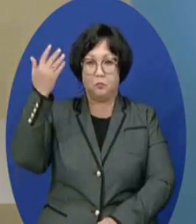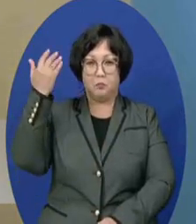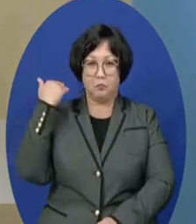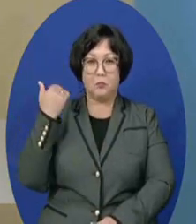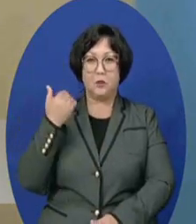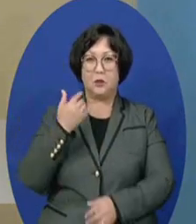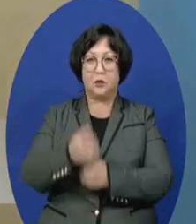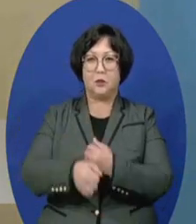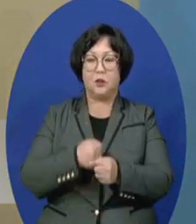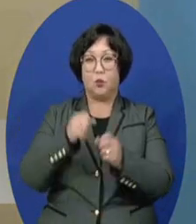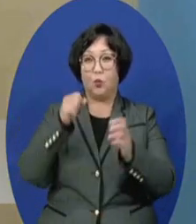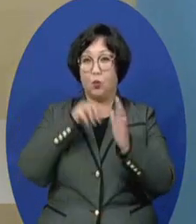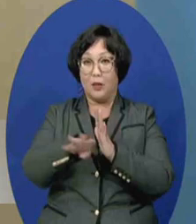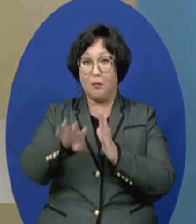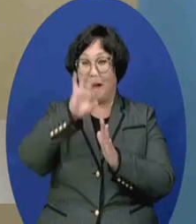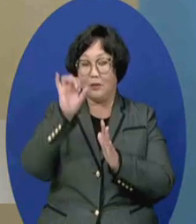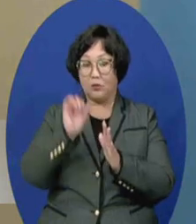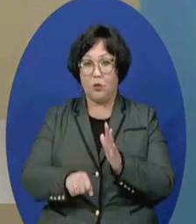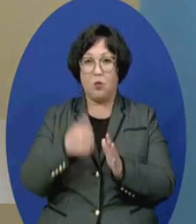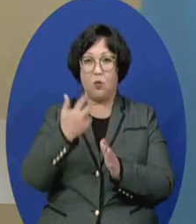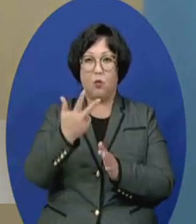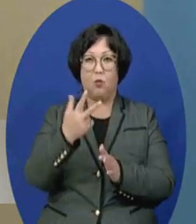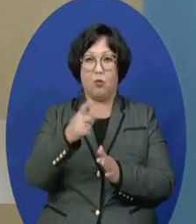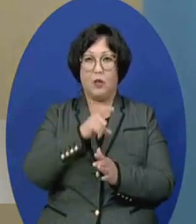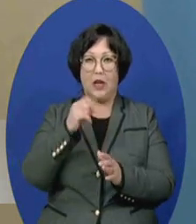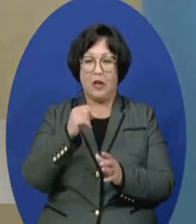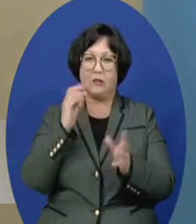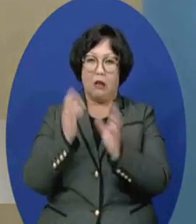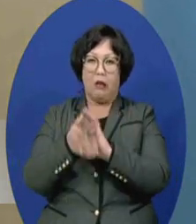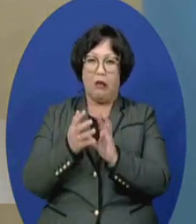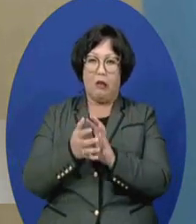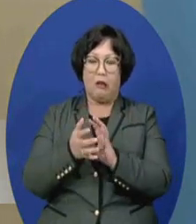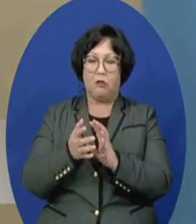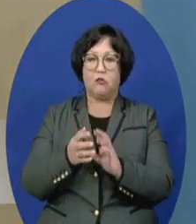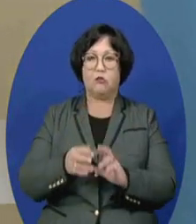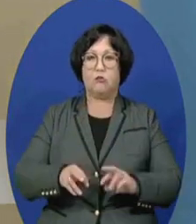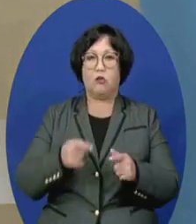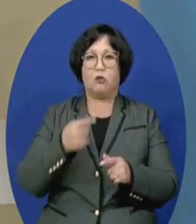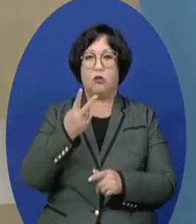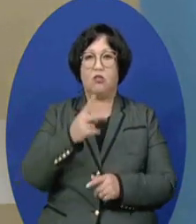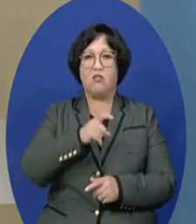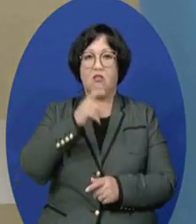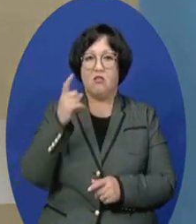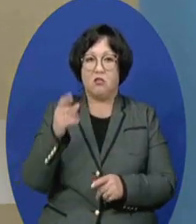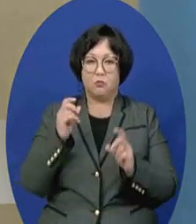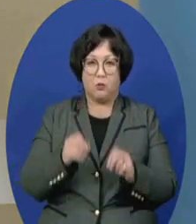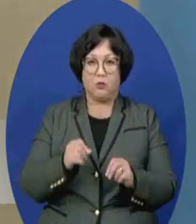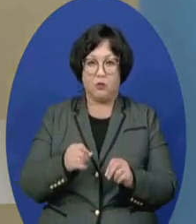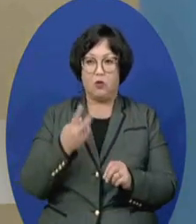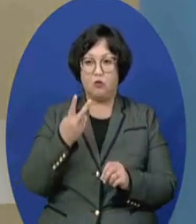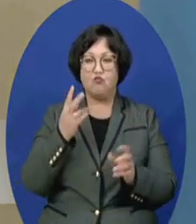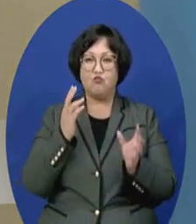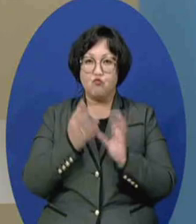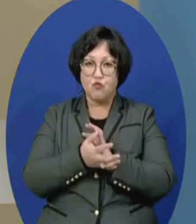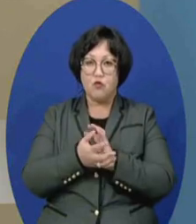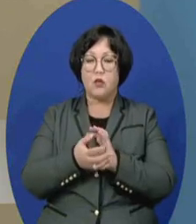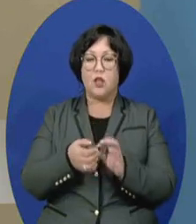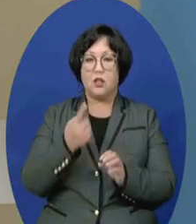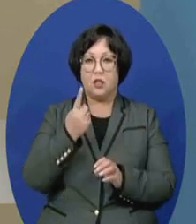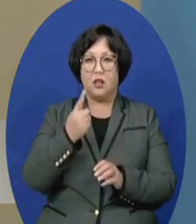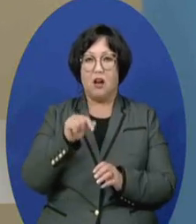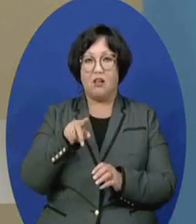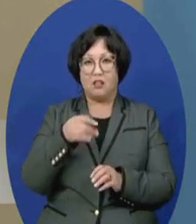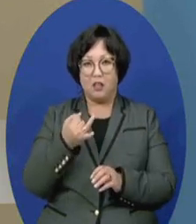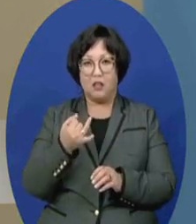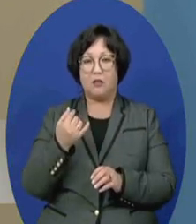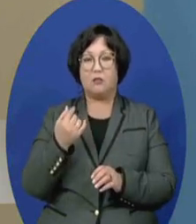нар энэ бүртээмжийн асуудал нь 3 ээлжтэй сургуулийг одоо 2 ээлжтэй 2 ээлжийн шилжүүлэх за мөн нэг анги танхим сурч байгаа хүүхдийн тоо одоо